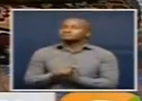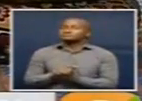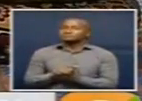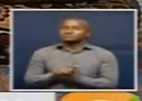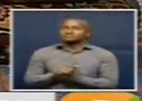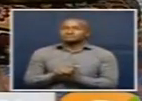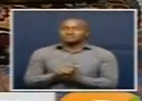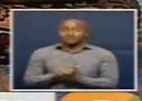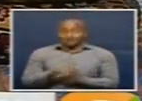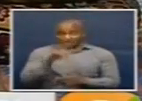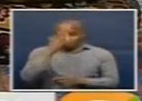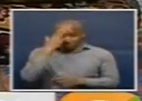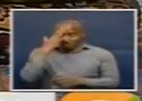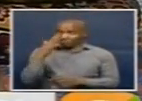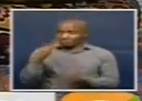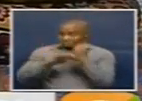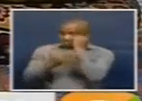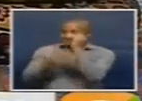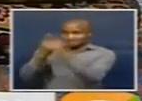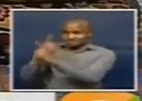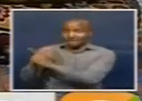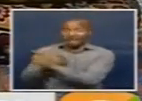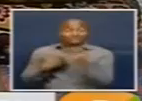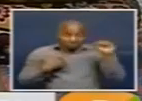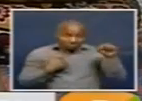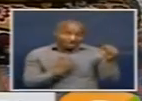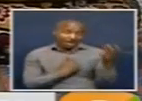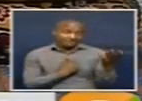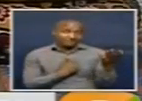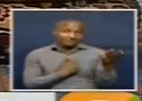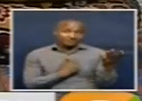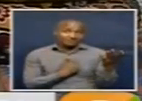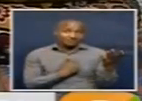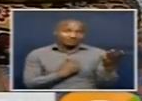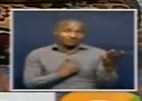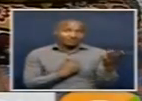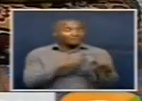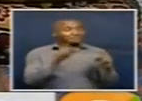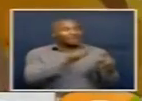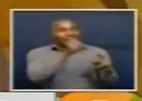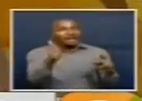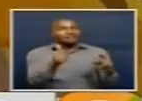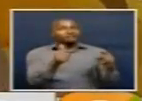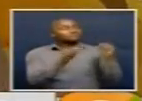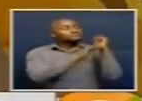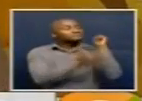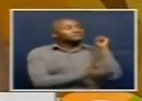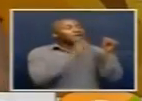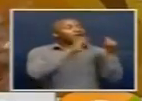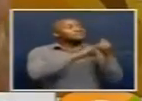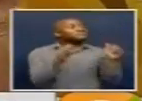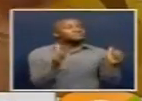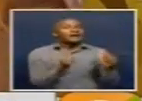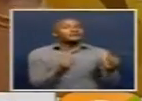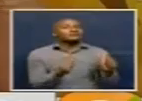mimba ni tofauti Bin Safari. Ni tofauti, lakini mami nakwambia, wale je ushika mimba ambaye hazina mababa? Ushasikia kitu ya story? Swali